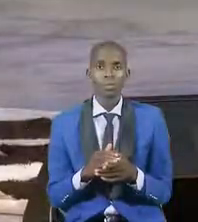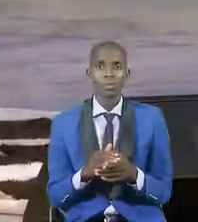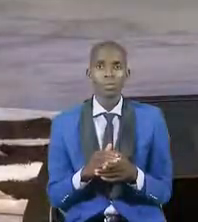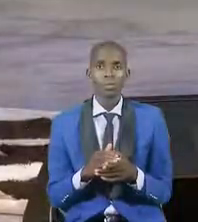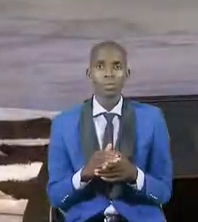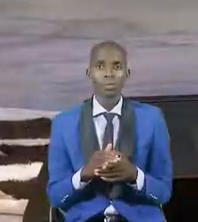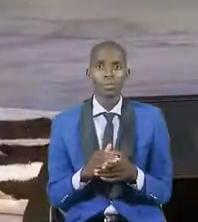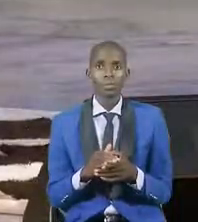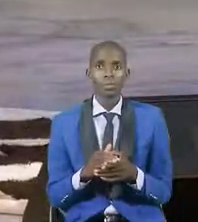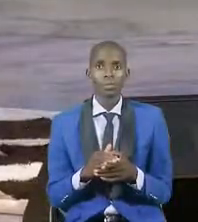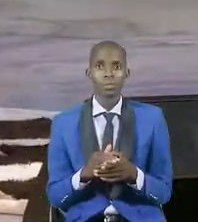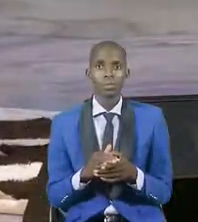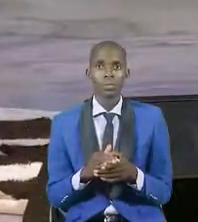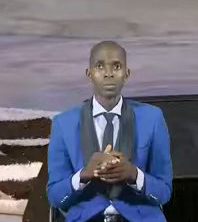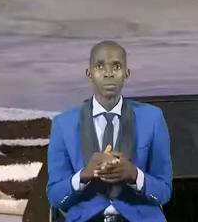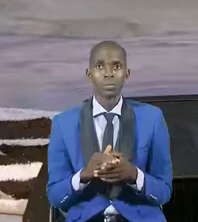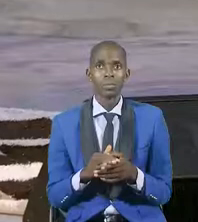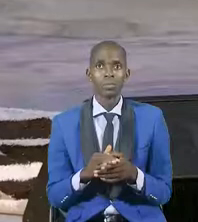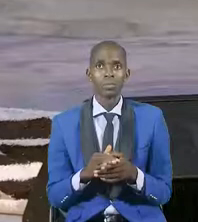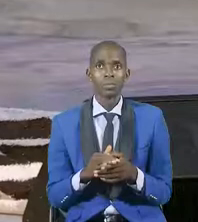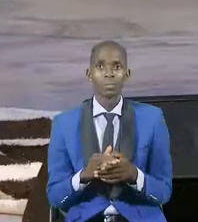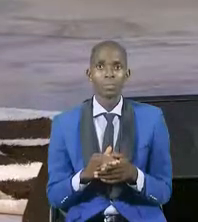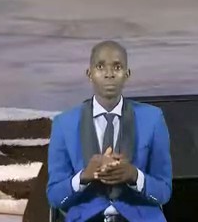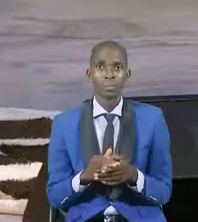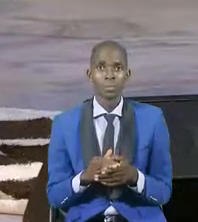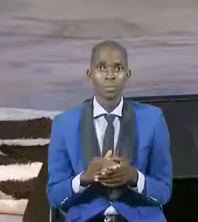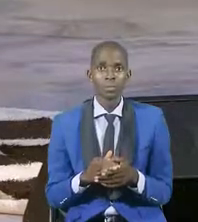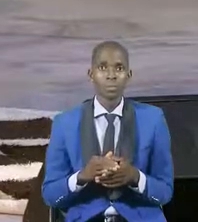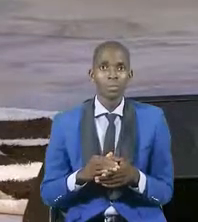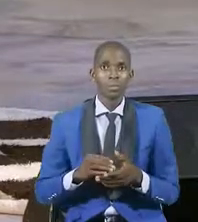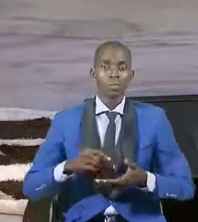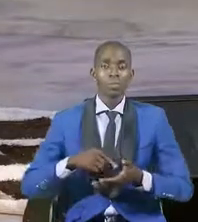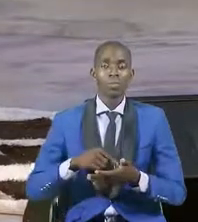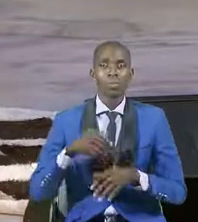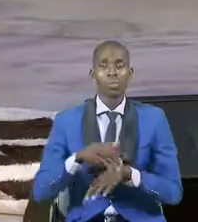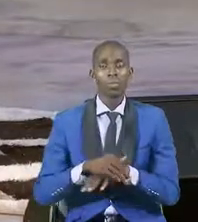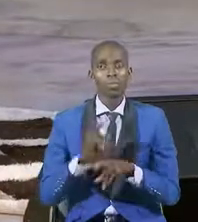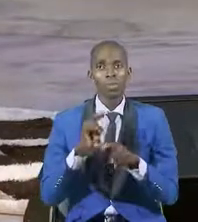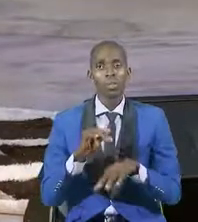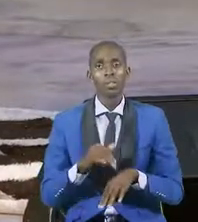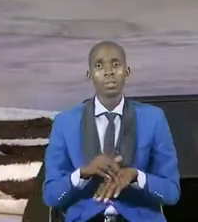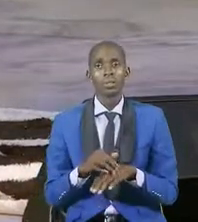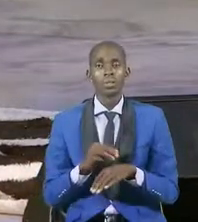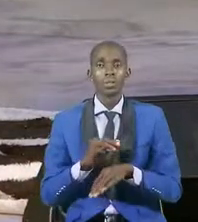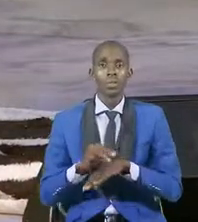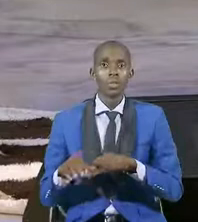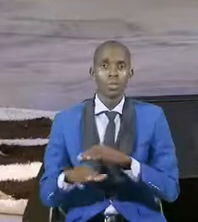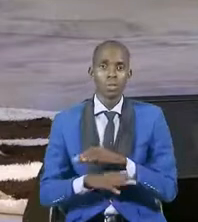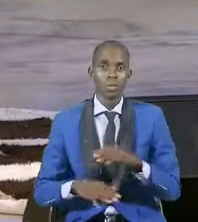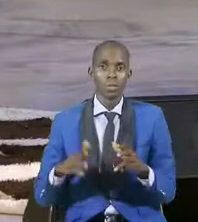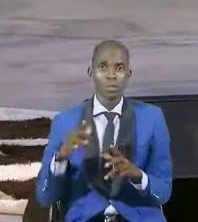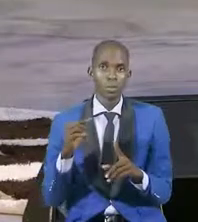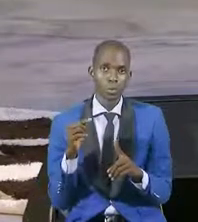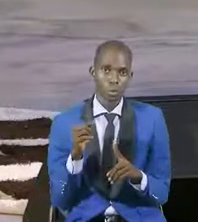vient l'exercice des dons. Ce soir, nous allons voir le message sous trois points. Premier point,